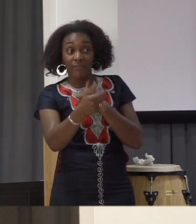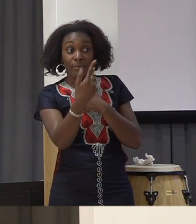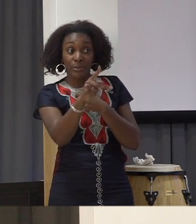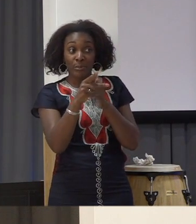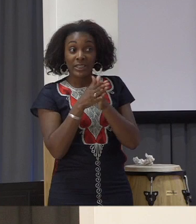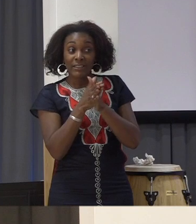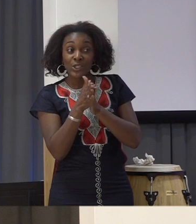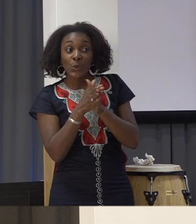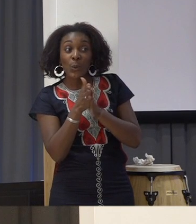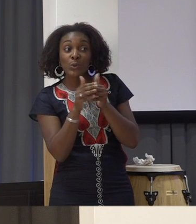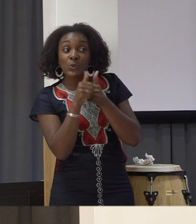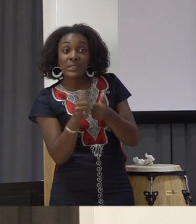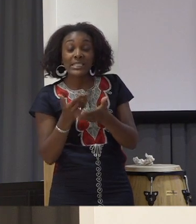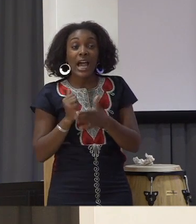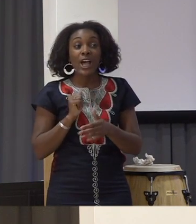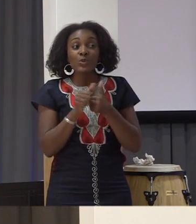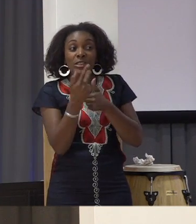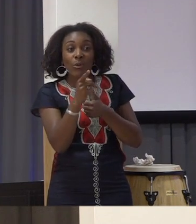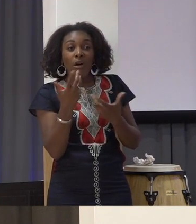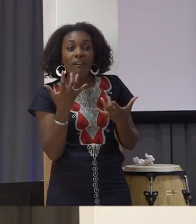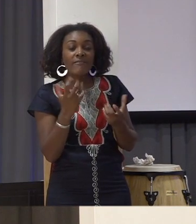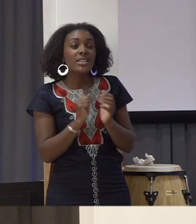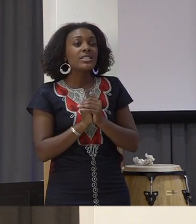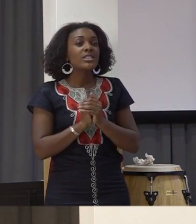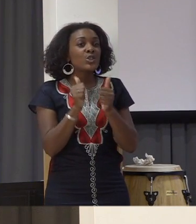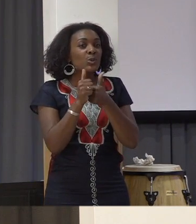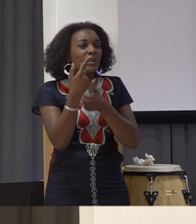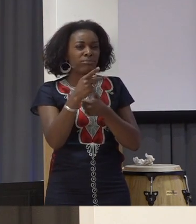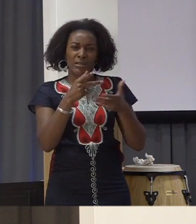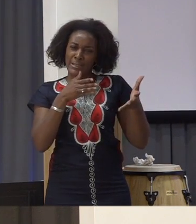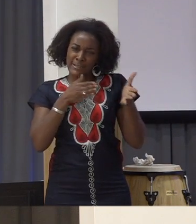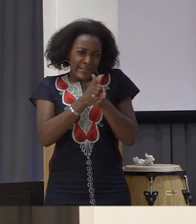motivation, ton envie, ta détermination.